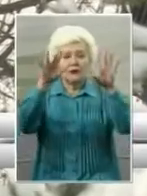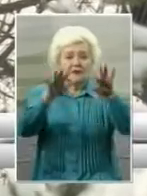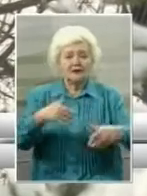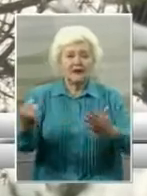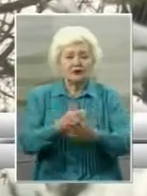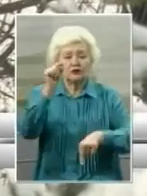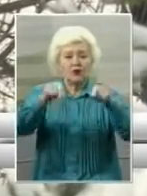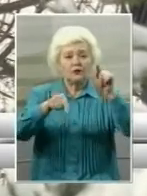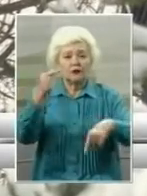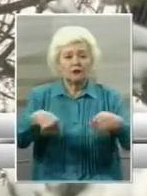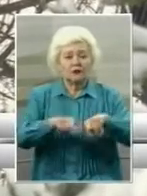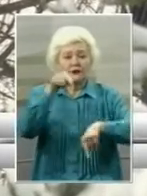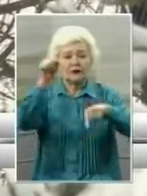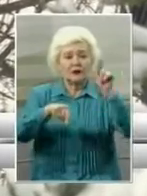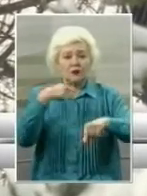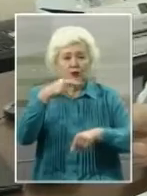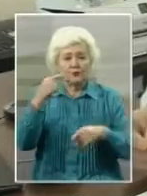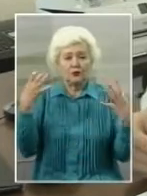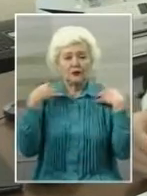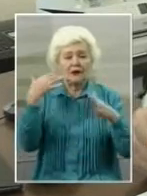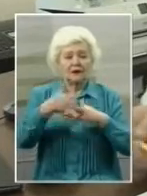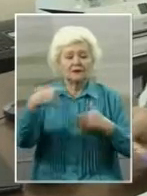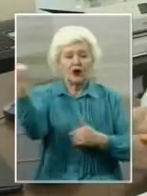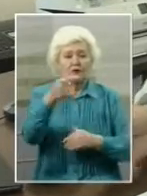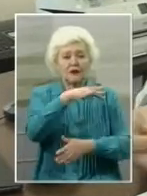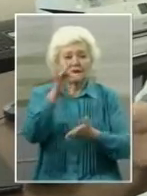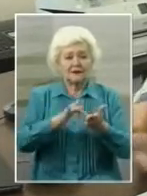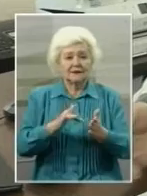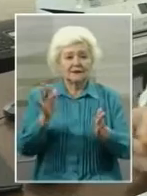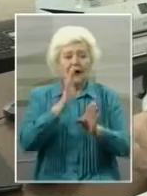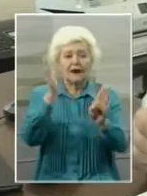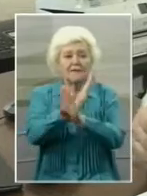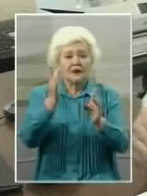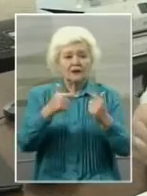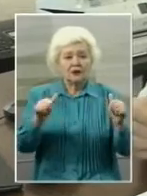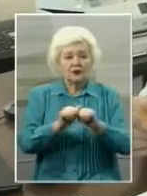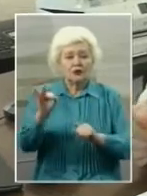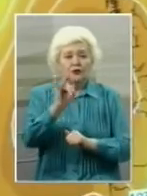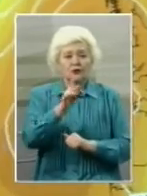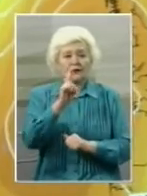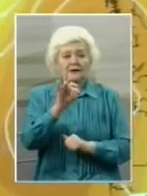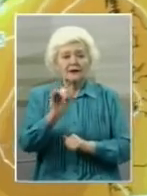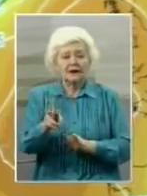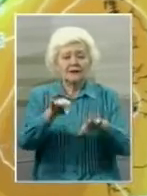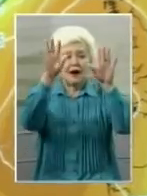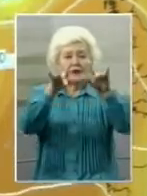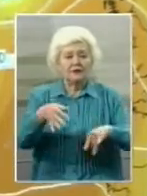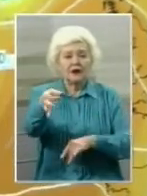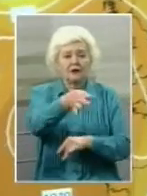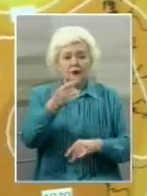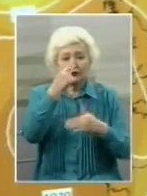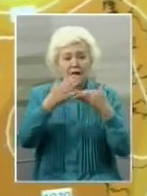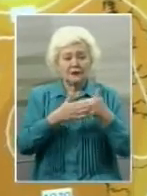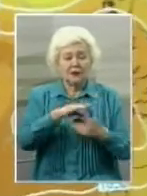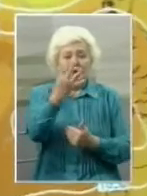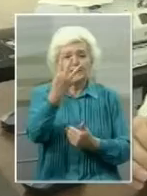знову дощ. Такі опади, говорить начальник Херсонського обласного центру з гідрометеорології Юрій Кіріяк, випадуть в області у